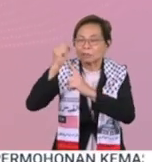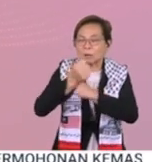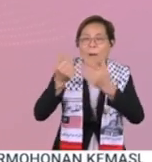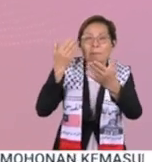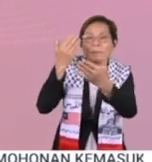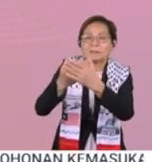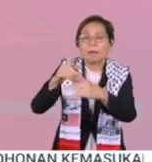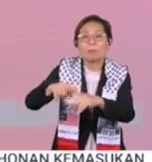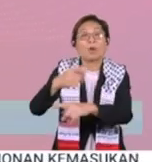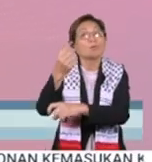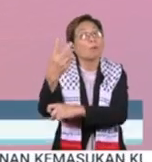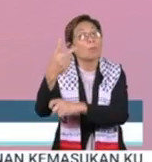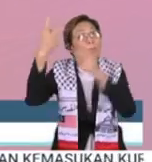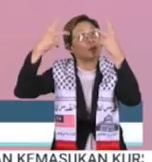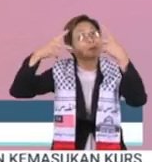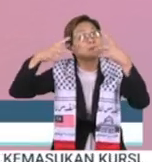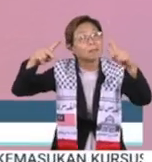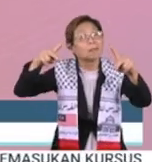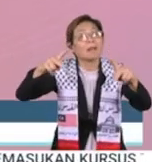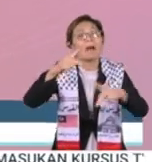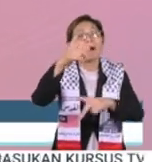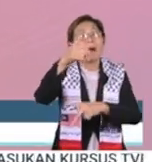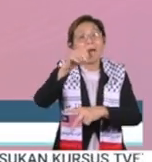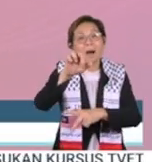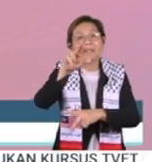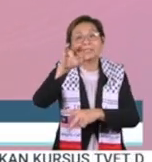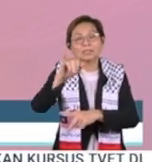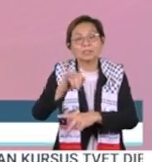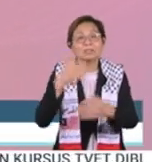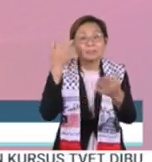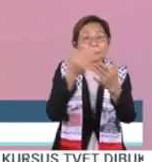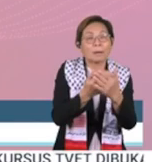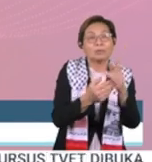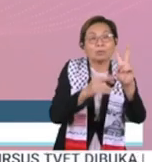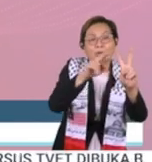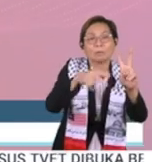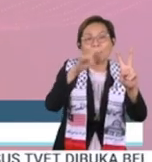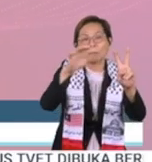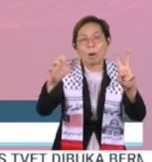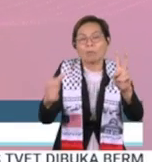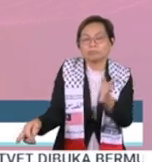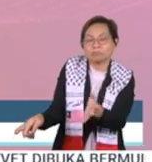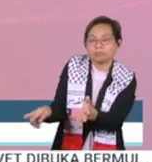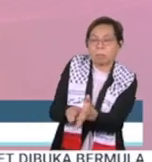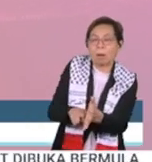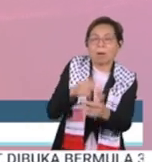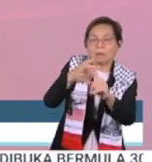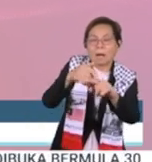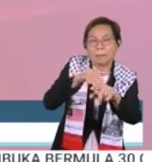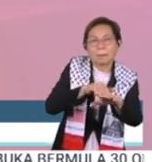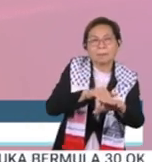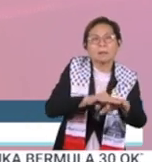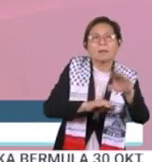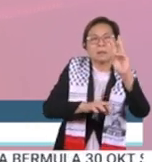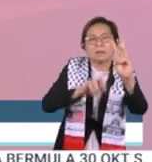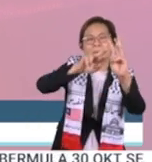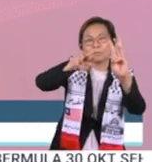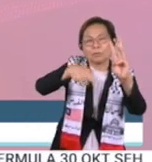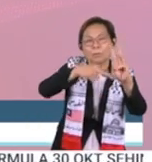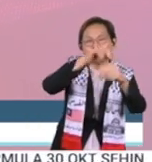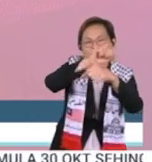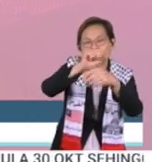tahun ini. Menurut Presidennya Azri Azih, sehingga kini hanya 2,500 orang yang mendaftar daripada hampir